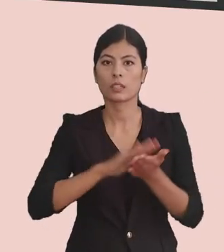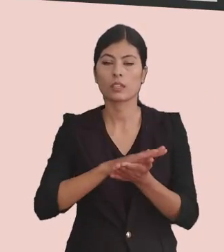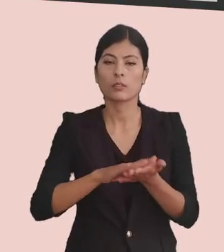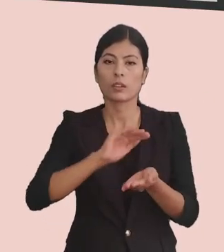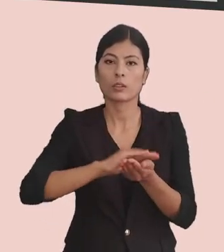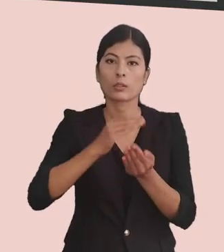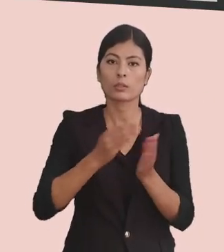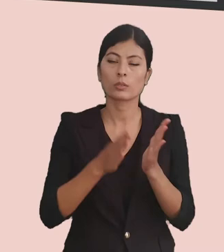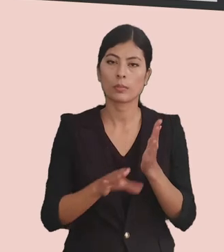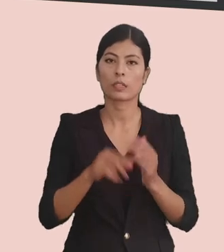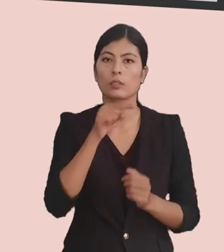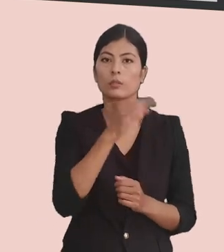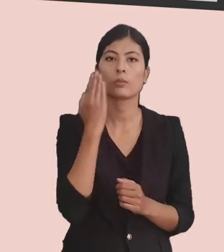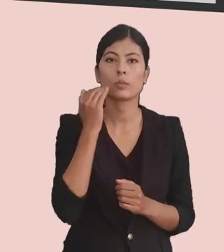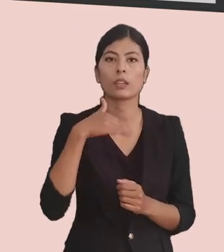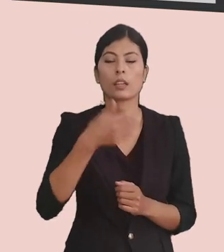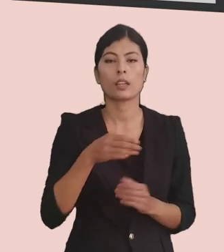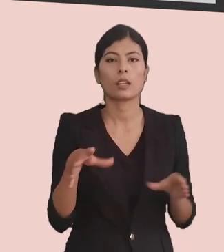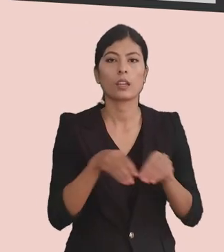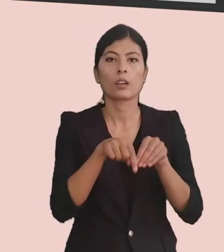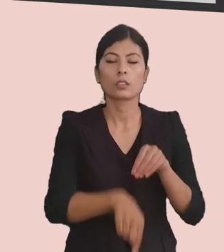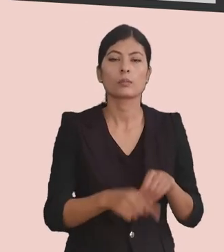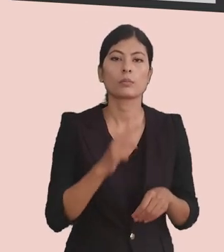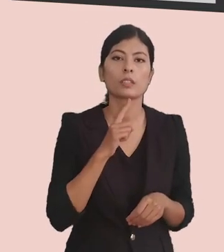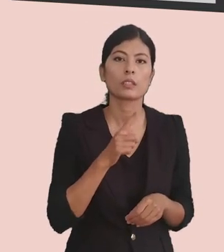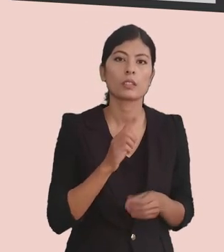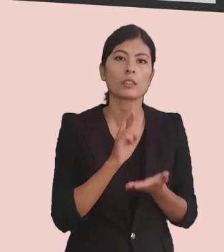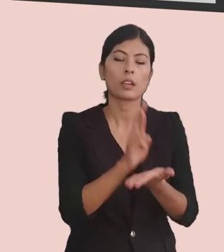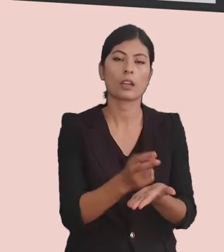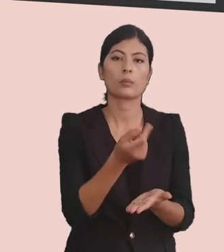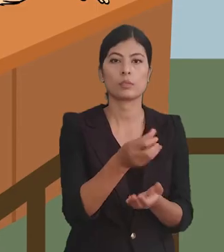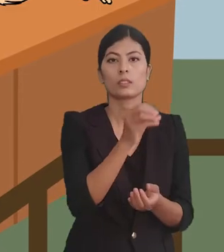कोषबाट शिलालाई अन्तरिम राहतको रकम प्रदान गरिन्छ।